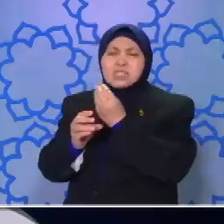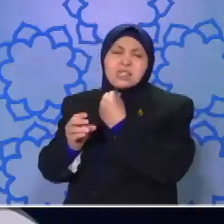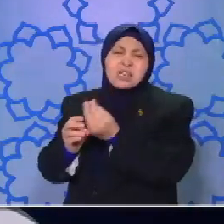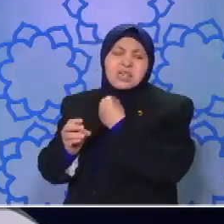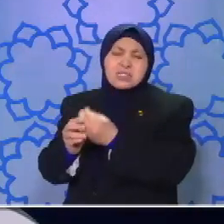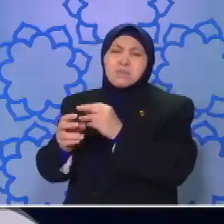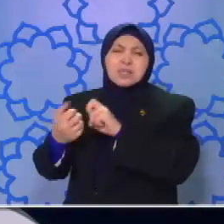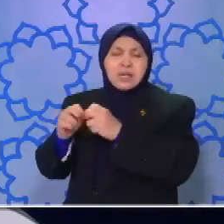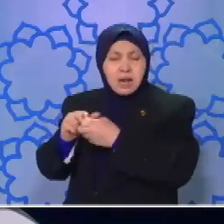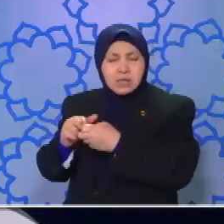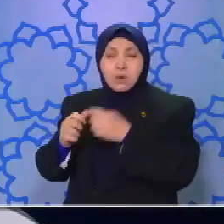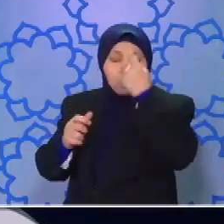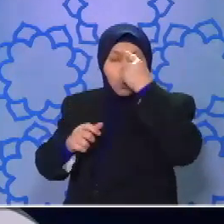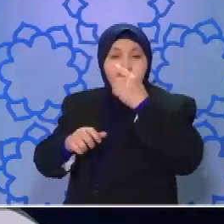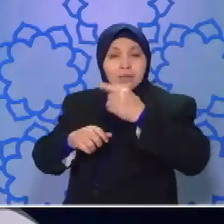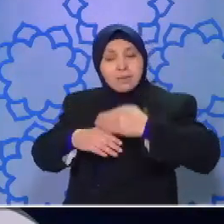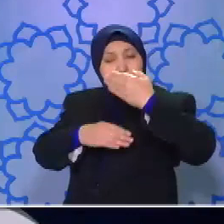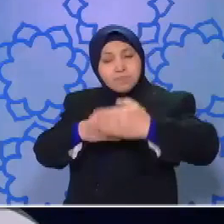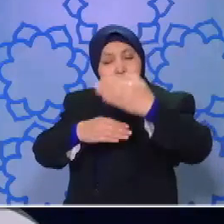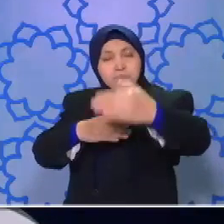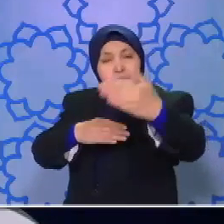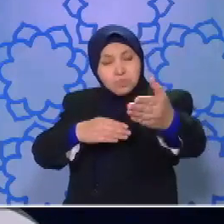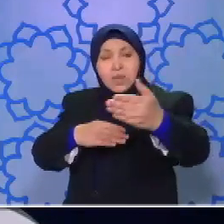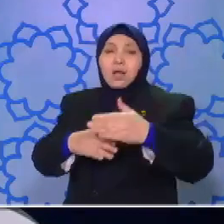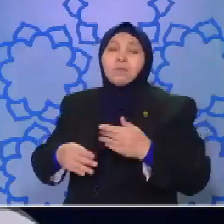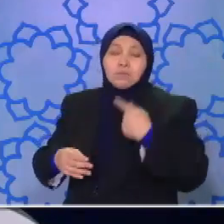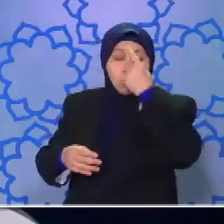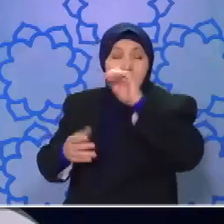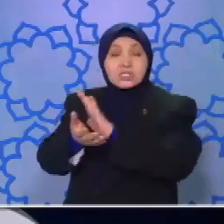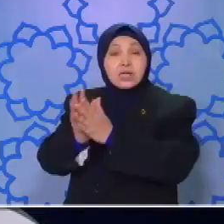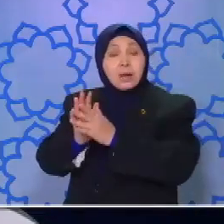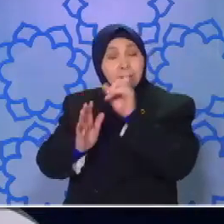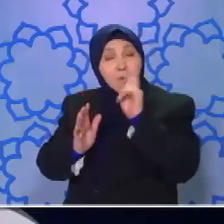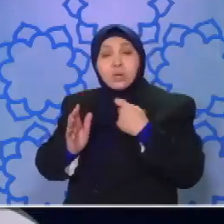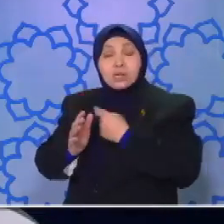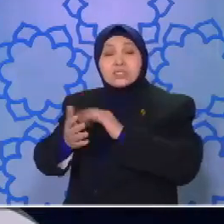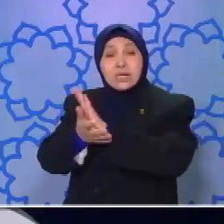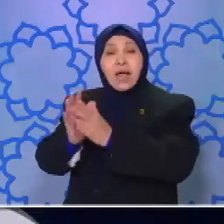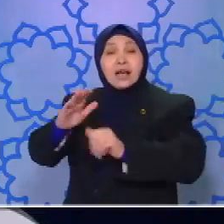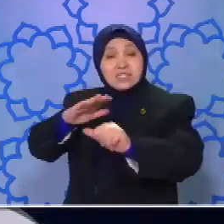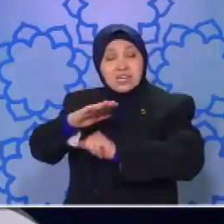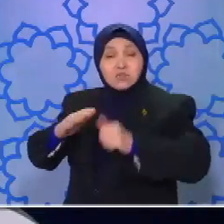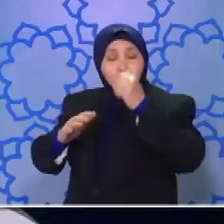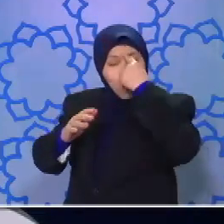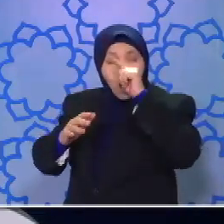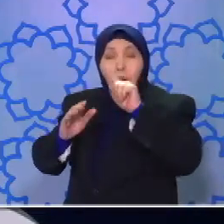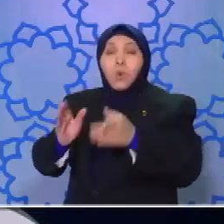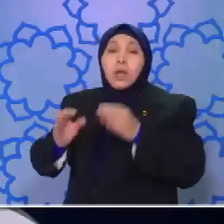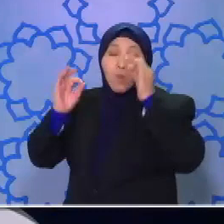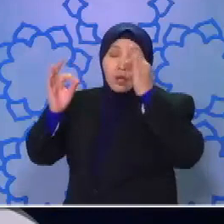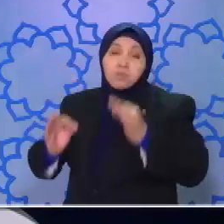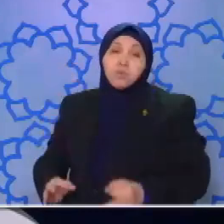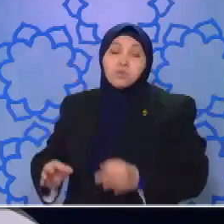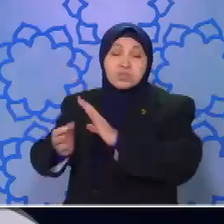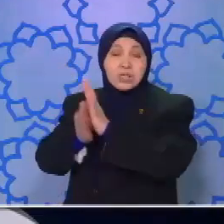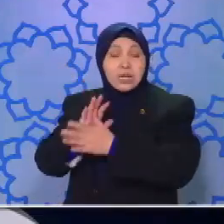maju ke depan. Itu adalah perkara yang perlu menjadi asas yang kita belajar pada ayat 79. Dan